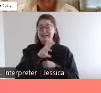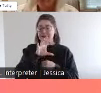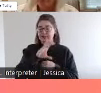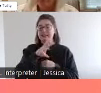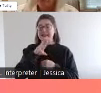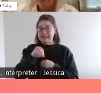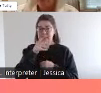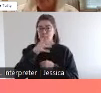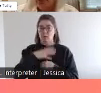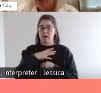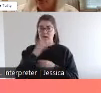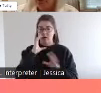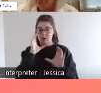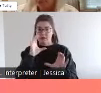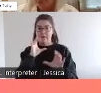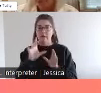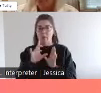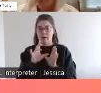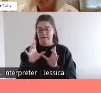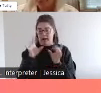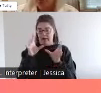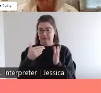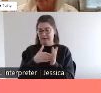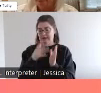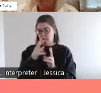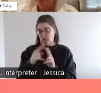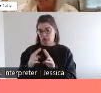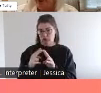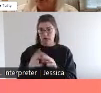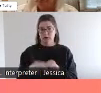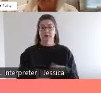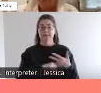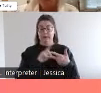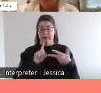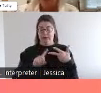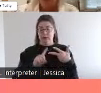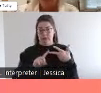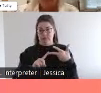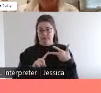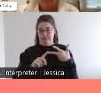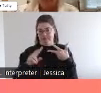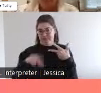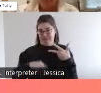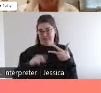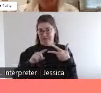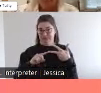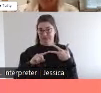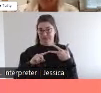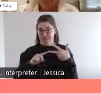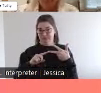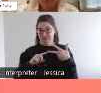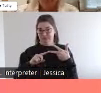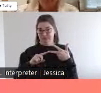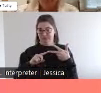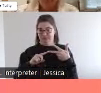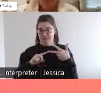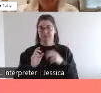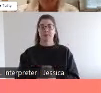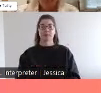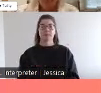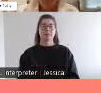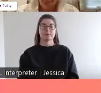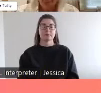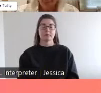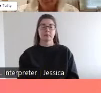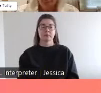de l'aide de counseling pour la violence conjugale. Et ensuite, je vais décrire les répercussions de ces perspectives des femmes sur les approches d'évaluation et